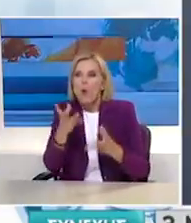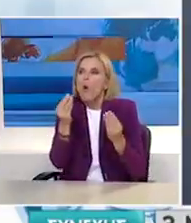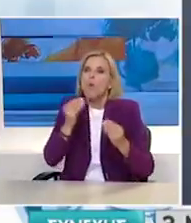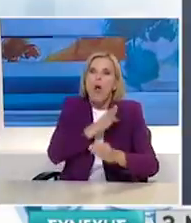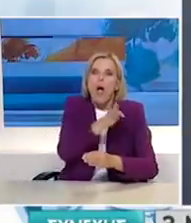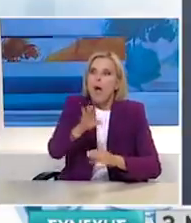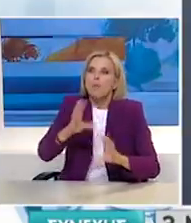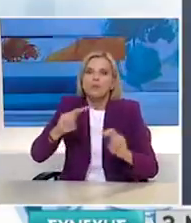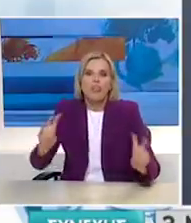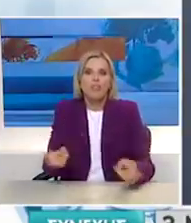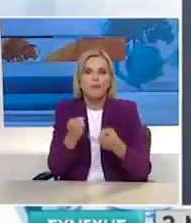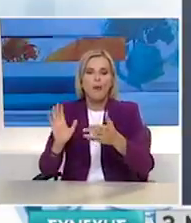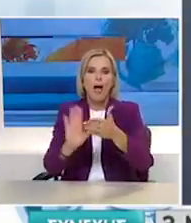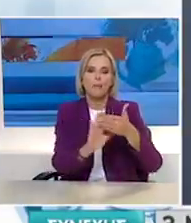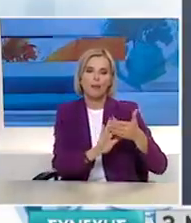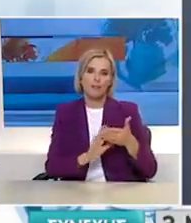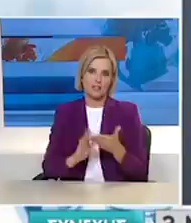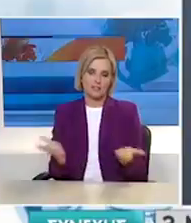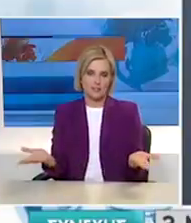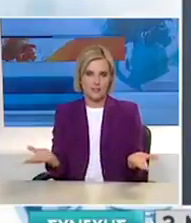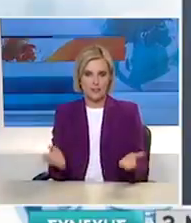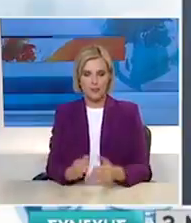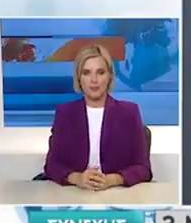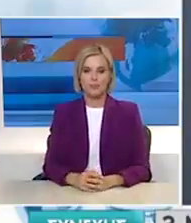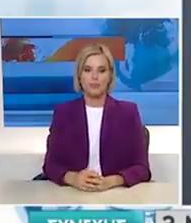για το οποίο δεν σας έχω μιλήσει, αλλά μου δίνετε την ευκαιρία να σας μιλήσω. Έχω